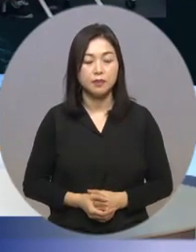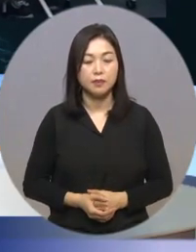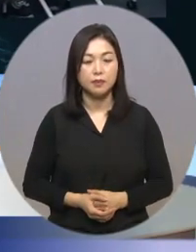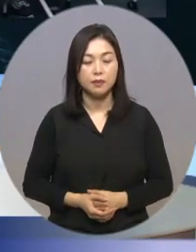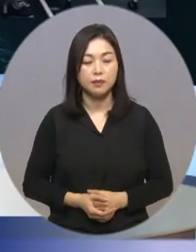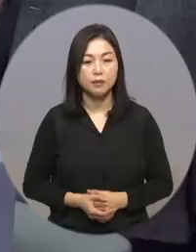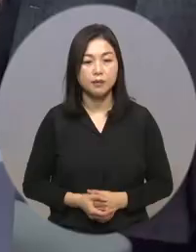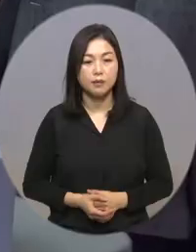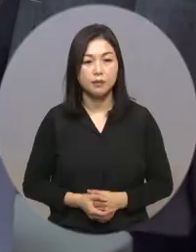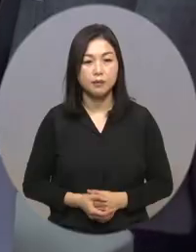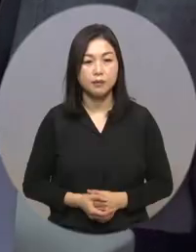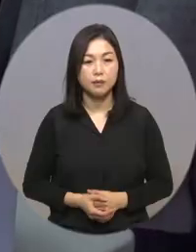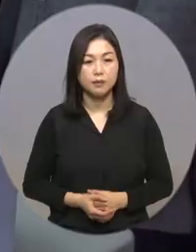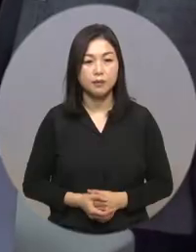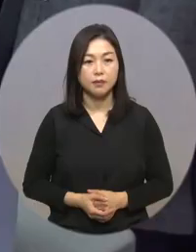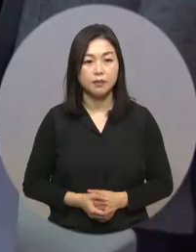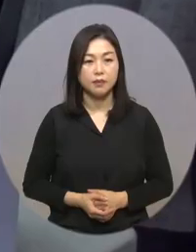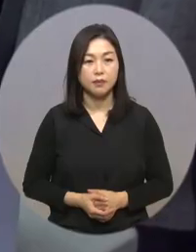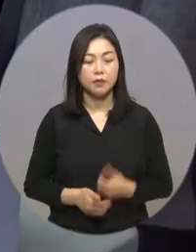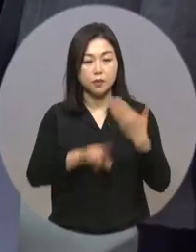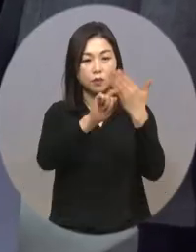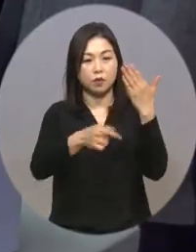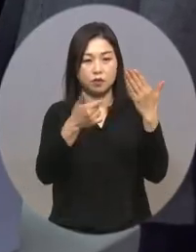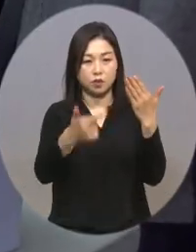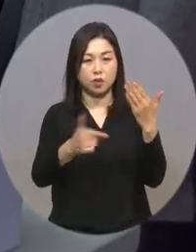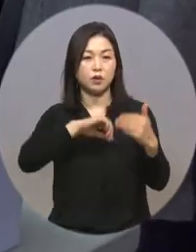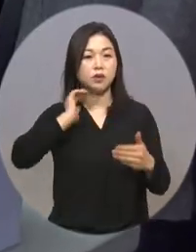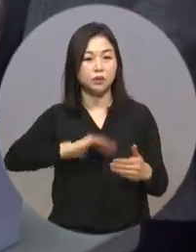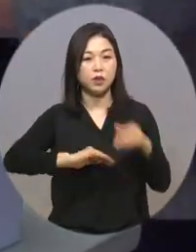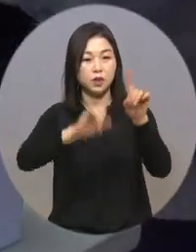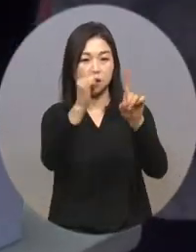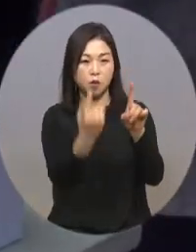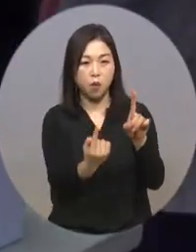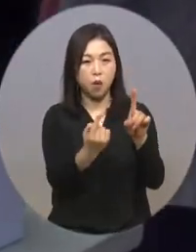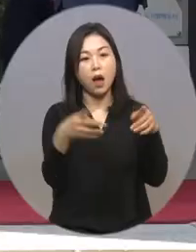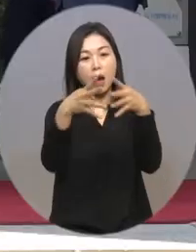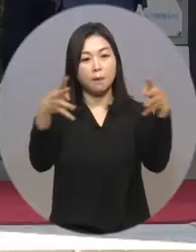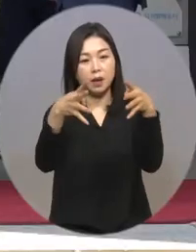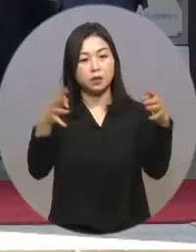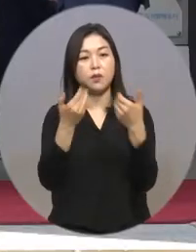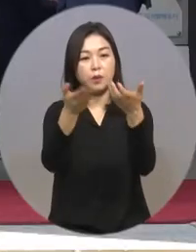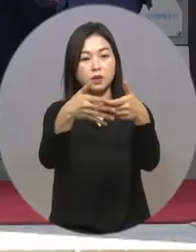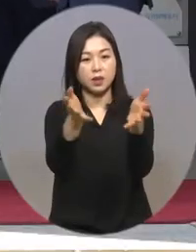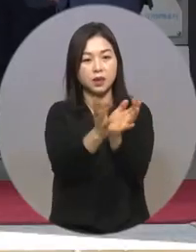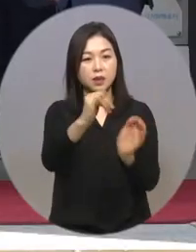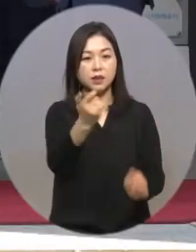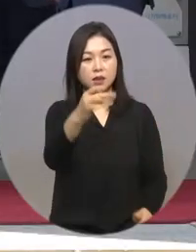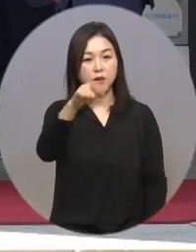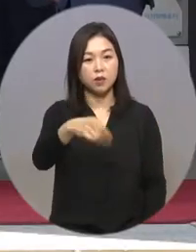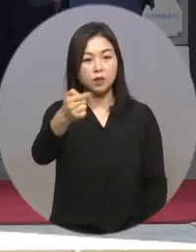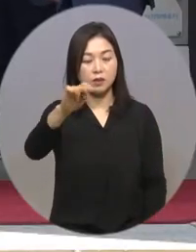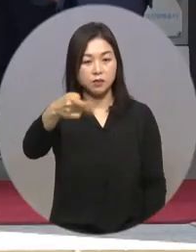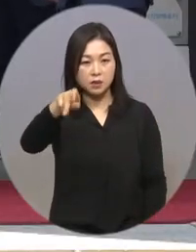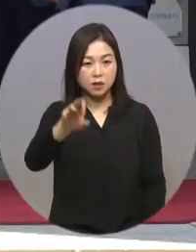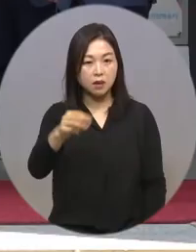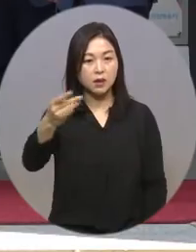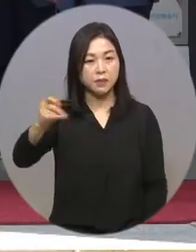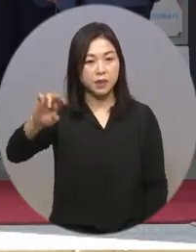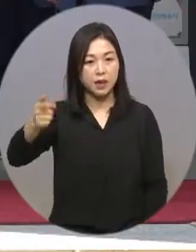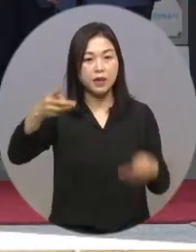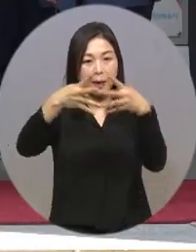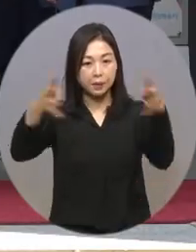보도합니다. 지난 6일 의정부시 제1호 아파트 봉사단인 신곡동 삼성 레미안 아파트